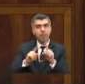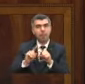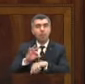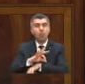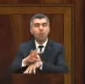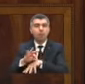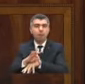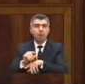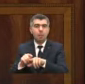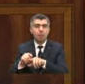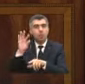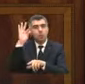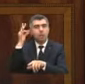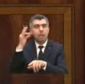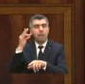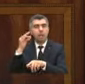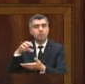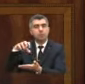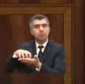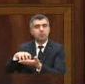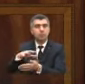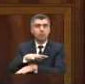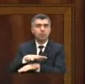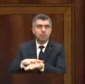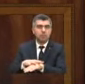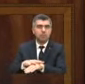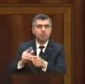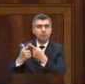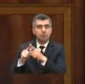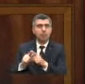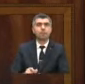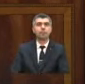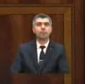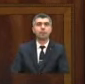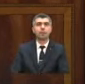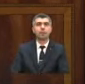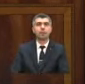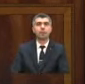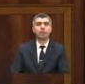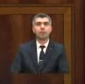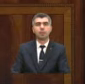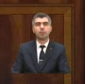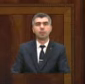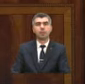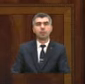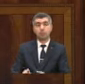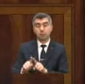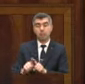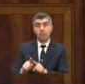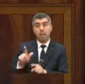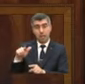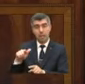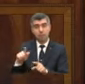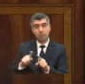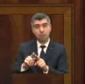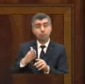مستوى الصحة باش يمكن نتفاداو داكشي اللي قال السيد النائب المحترم من أنه كاين مناطق اللي خصني